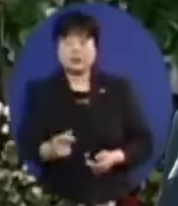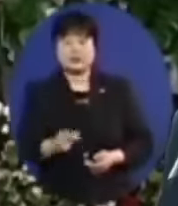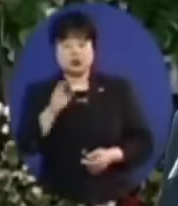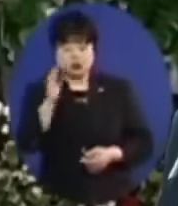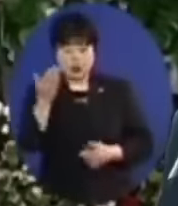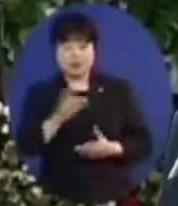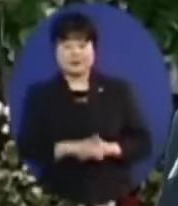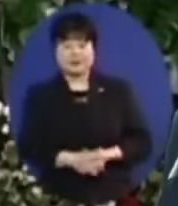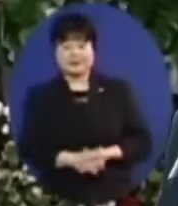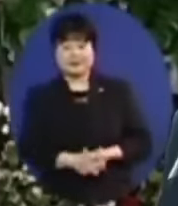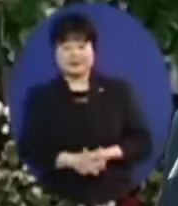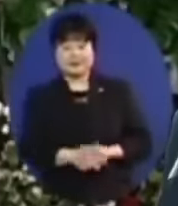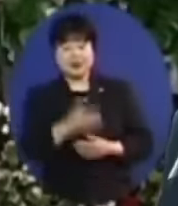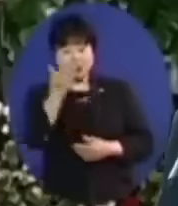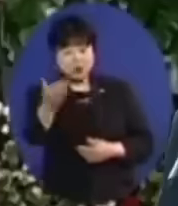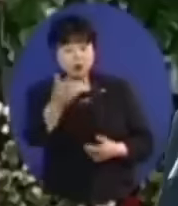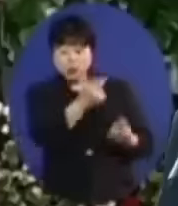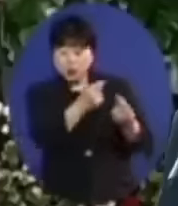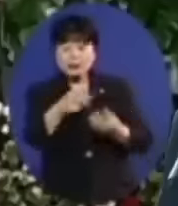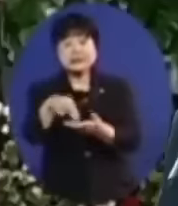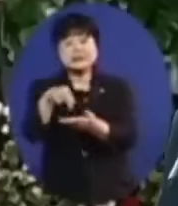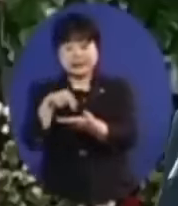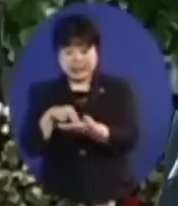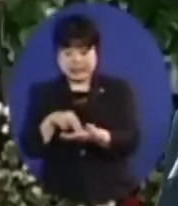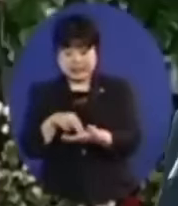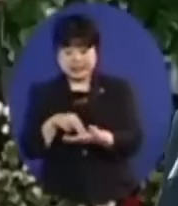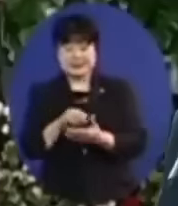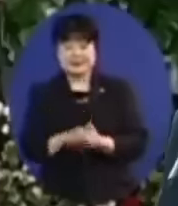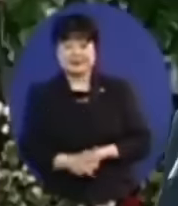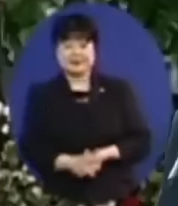것입니다. 여러분도 한 가지인 것입니다.